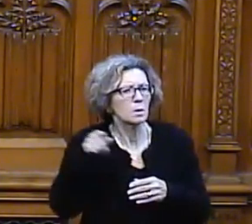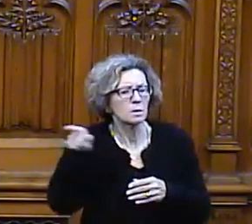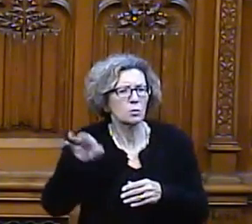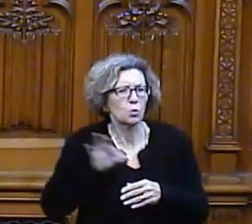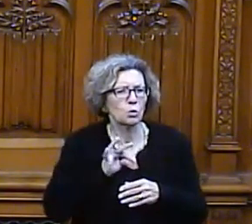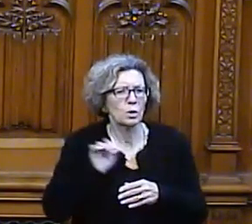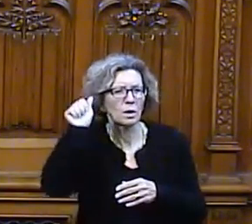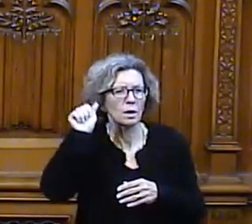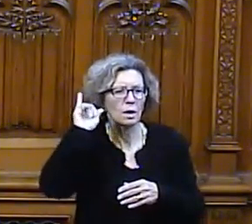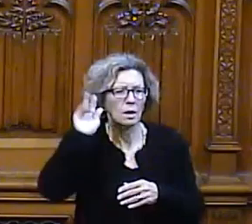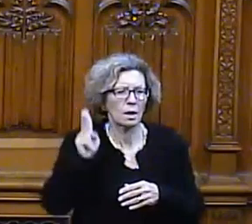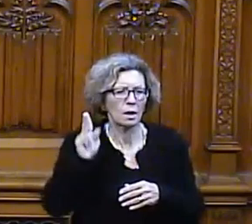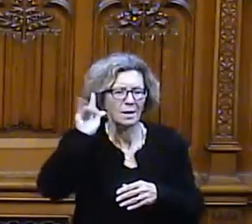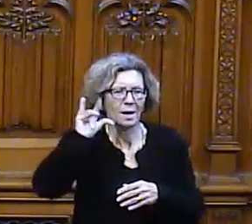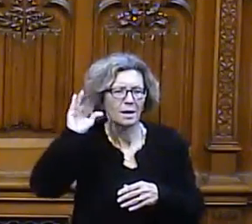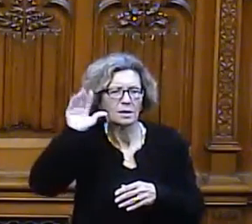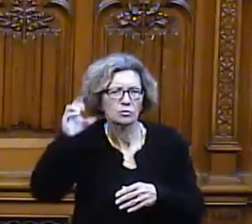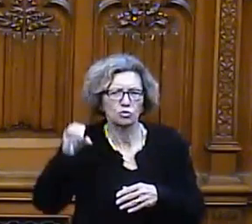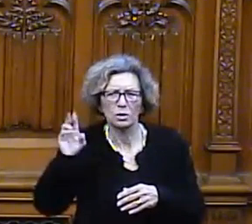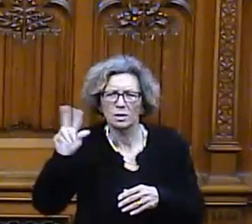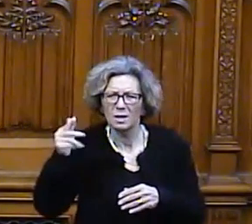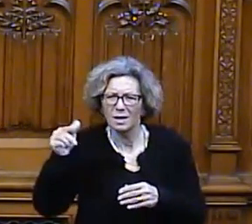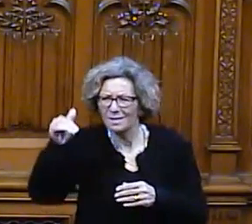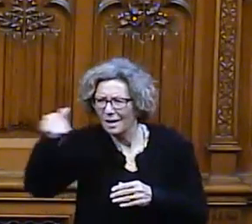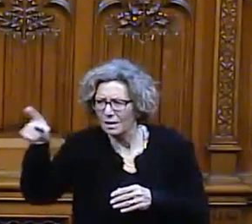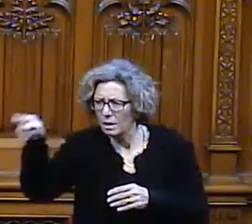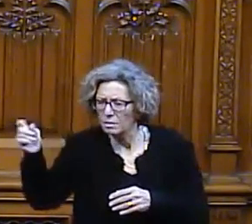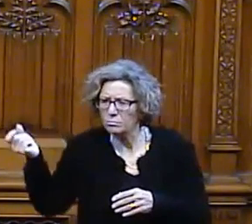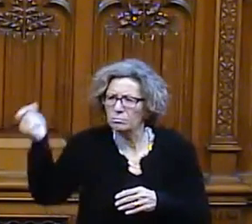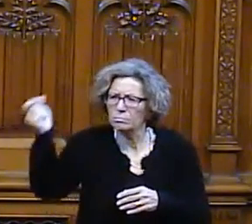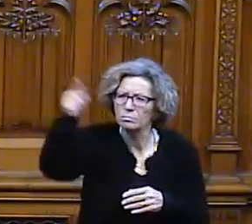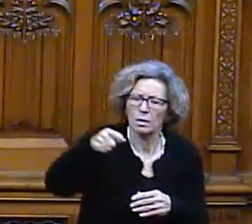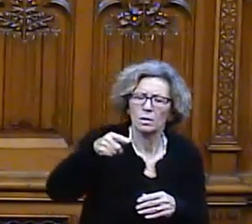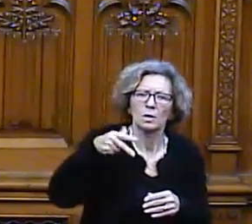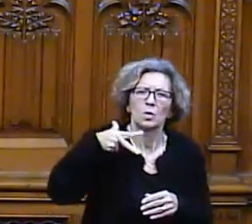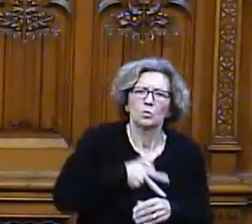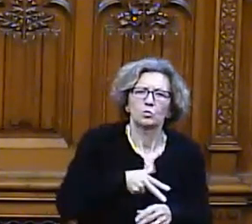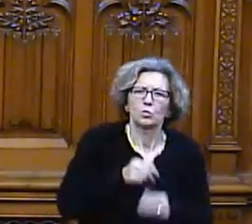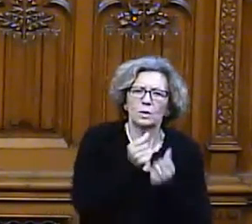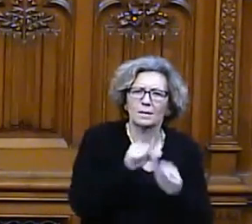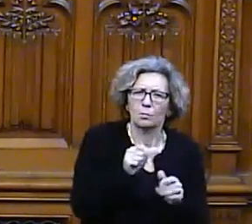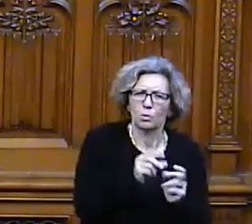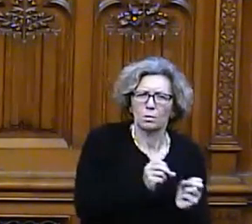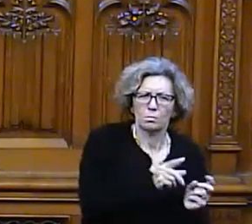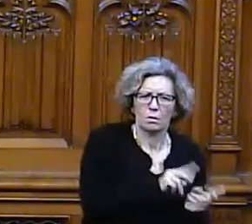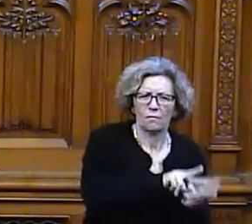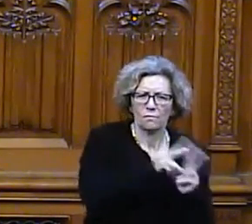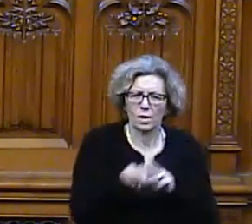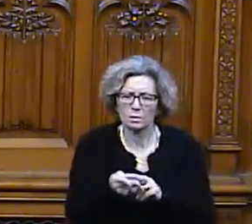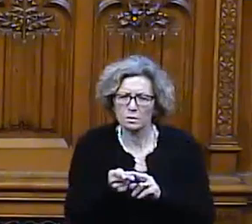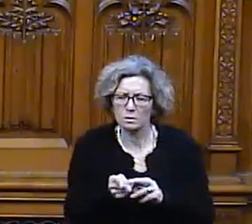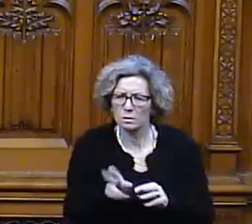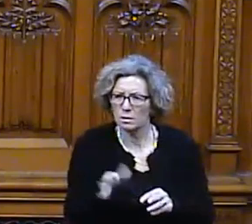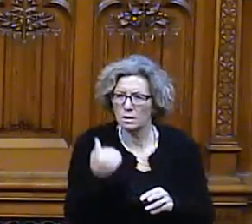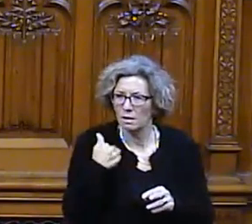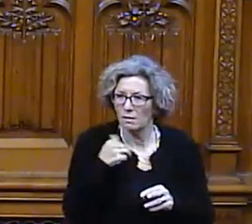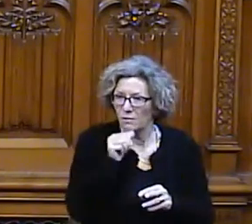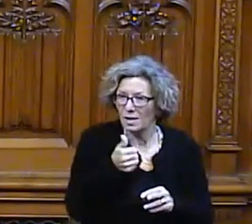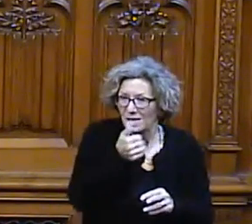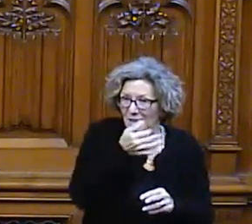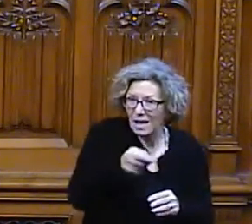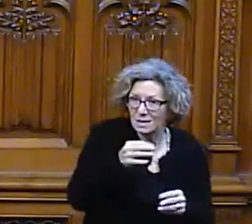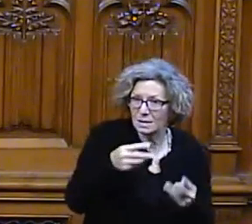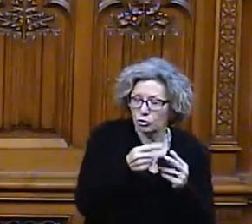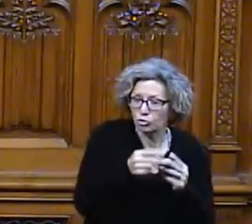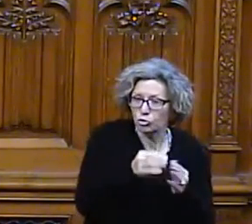Kollege Akelic von, ich glaube, dritten Reihe hier, zu den Sozialdemokraten gewechselt hat. Das war aber nicht der einzige